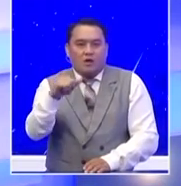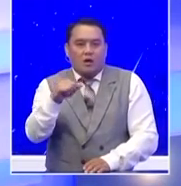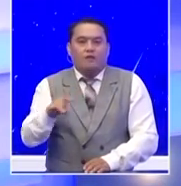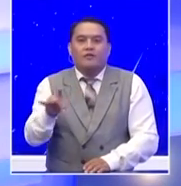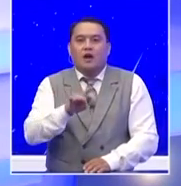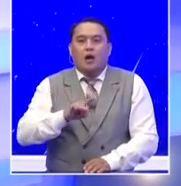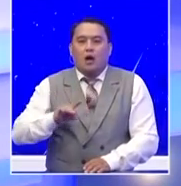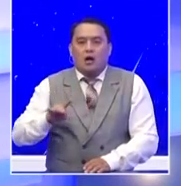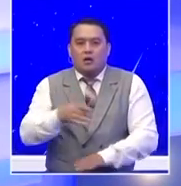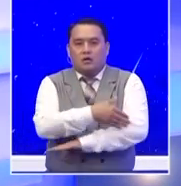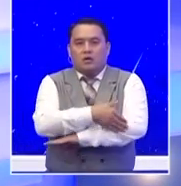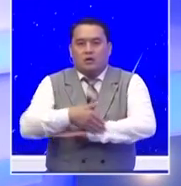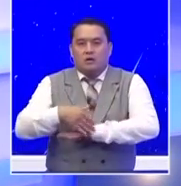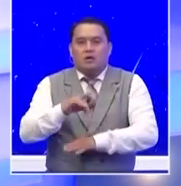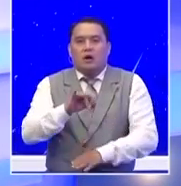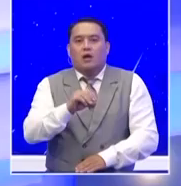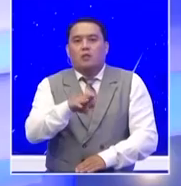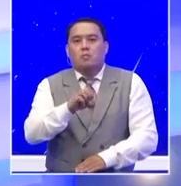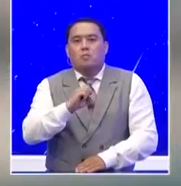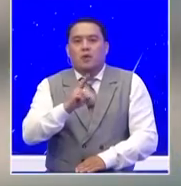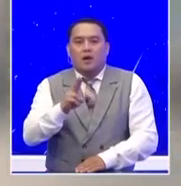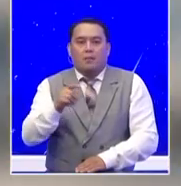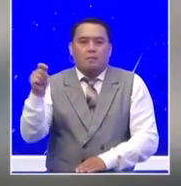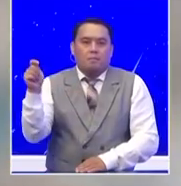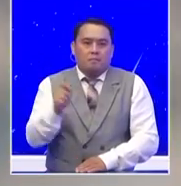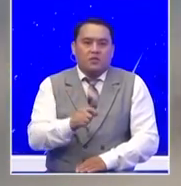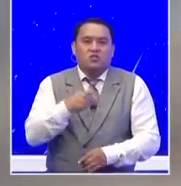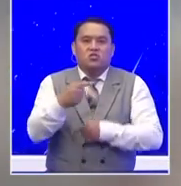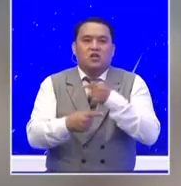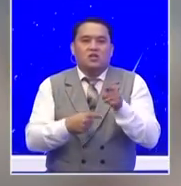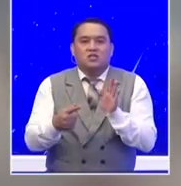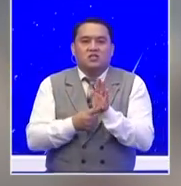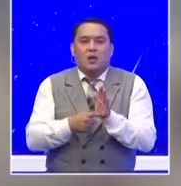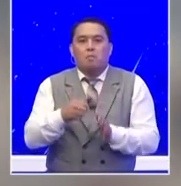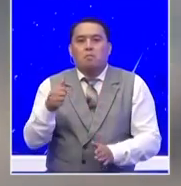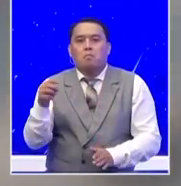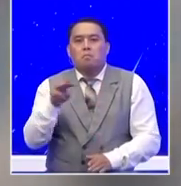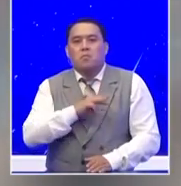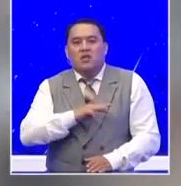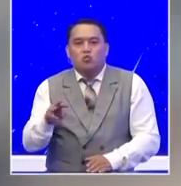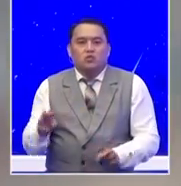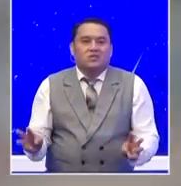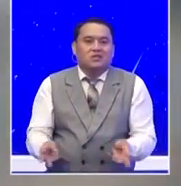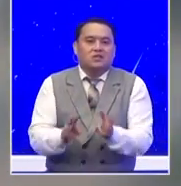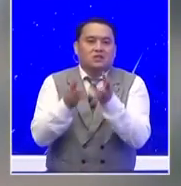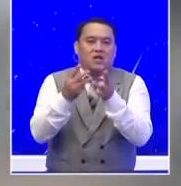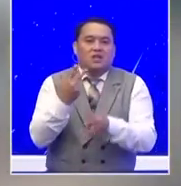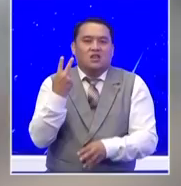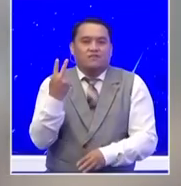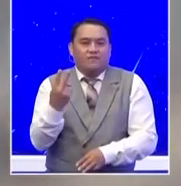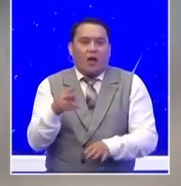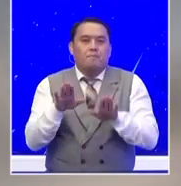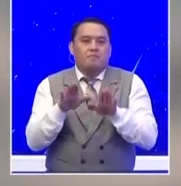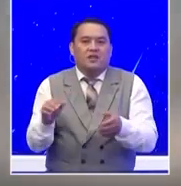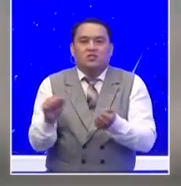Алатауском районе проспект Райымбека. По прибытии пожарных расчетов через 7 минут установлено задымление. Обнаружено 2 очага